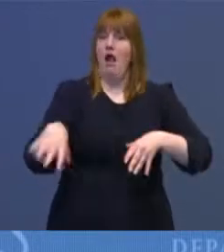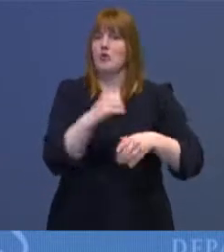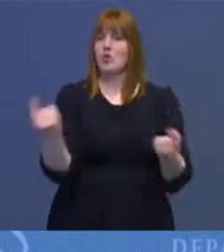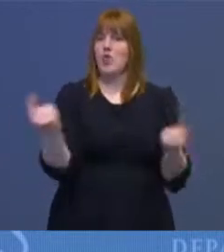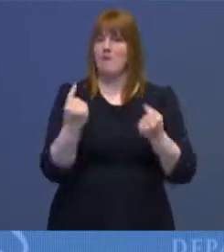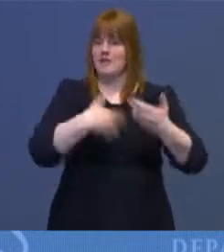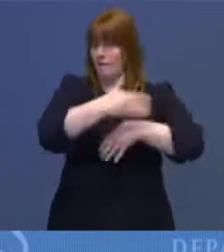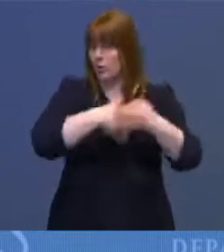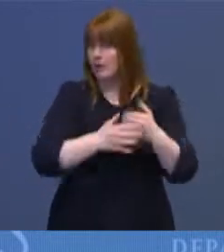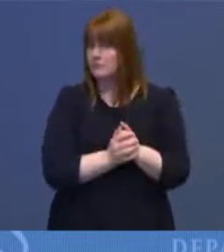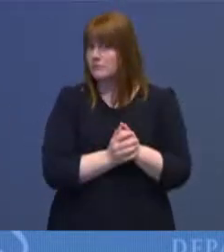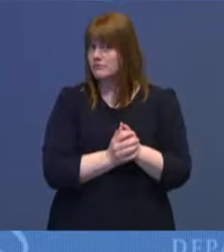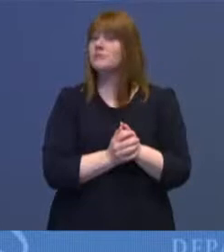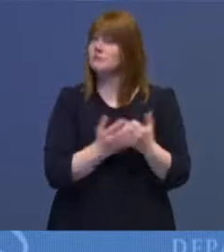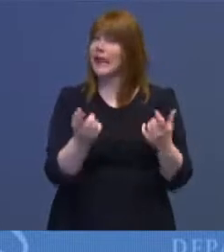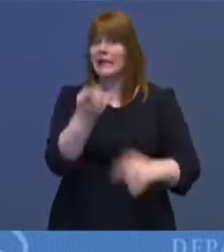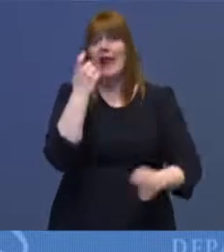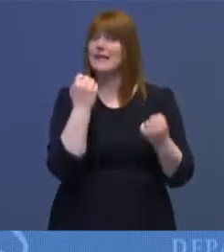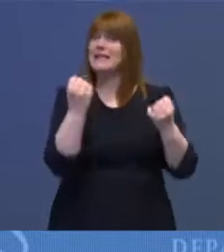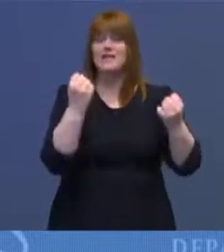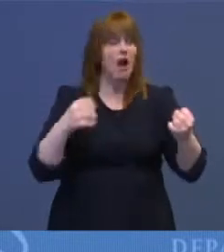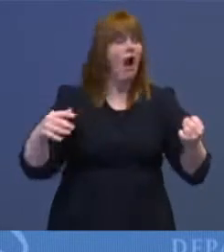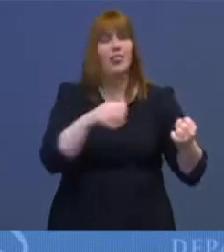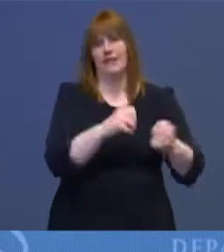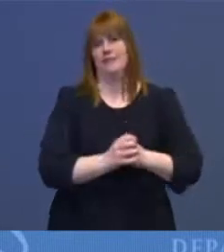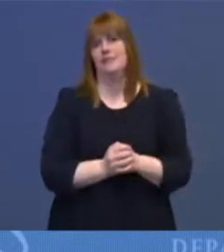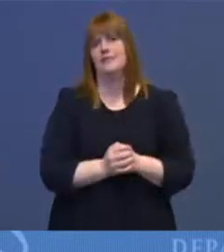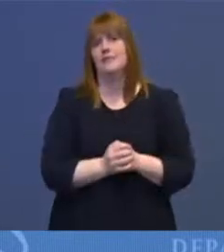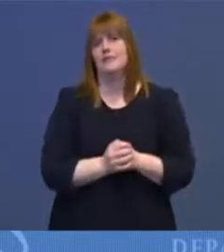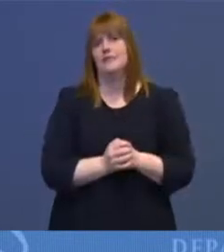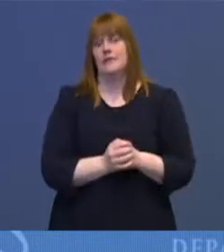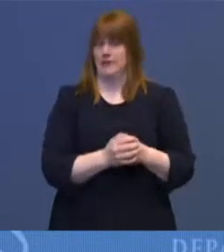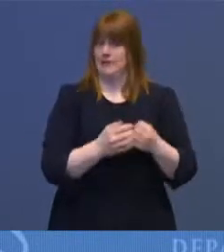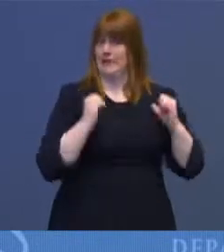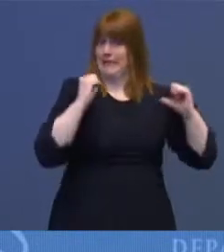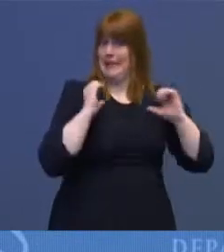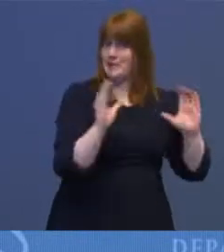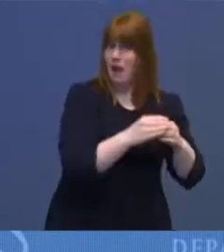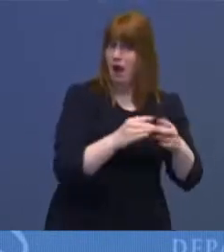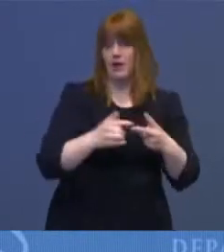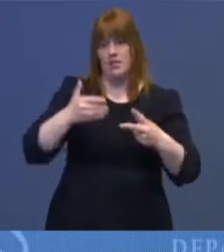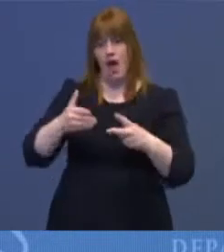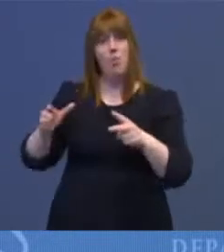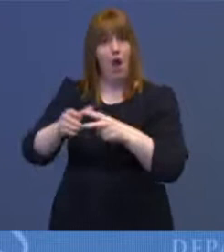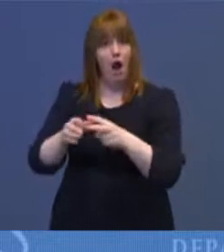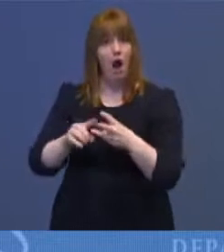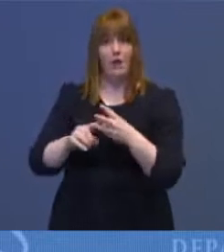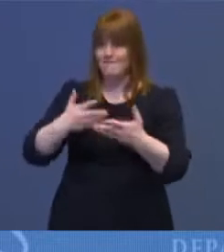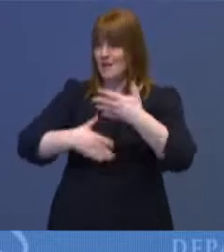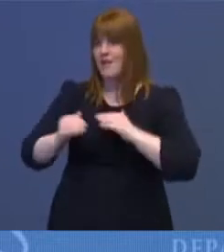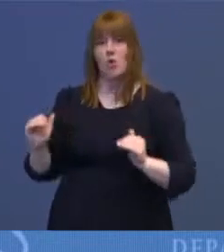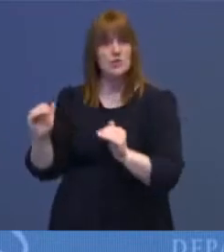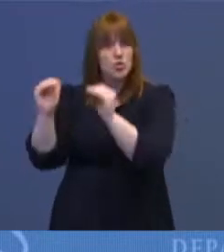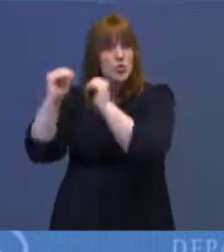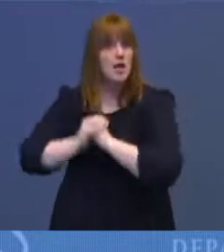samfunnet, så krever det innsats fra oss alle sammen. Idrettslag, nabolag, frivillige